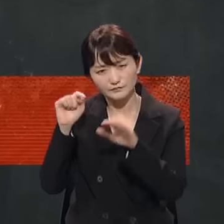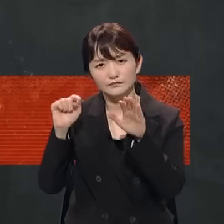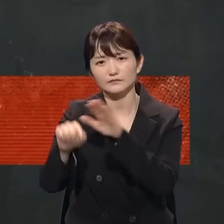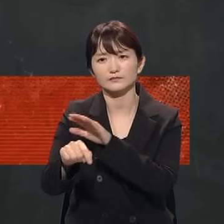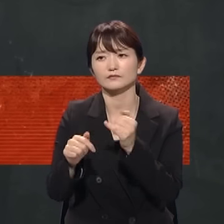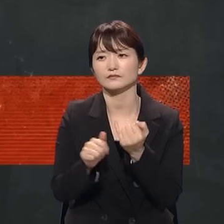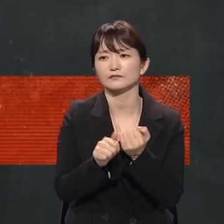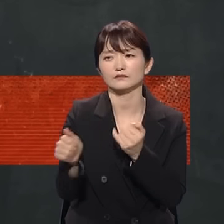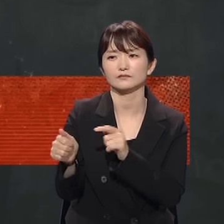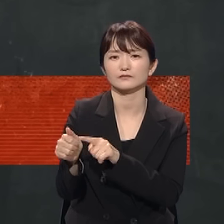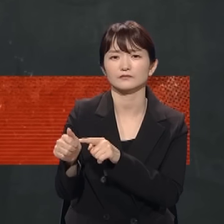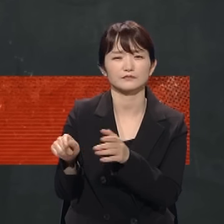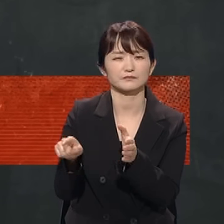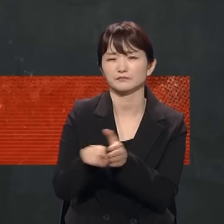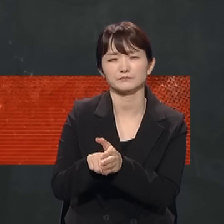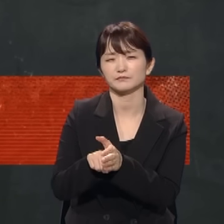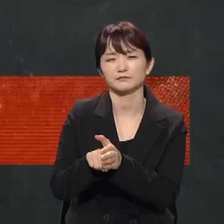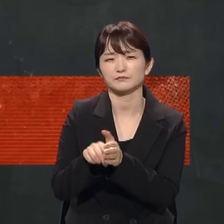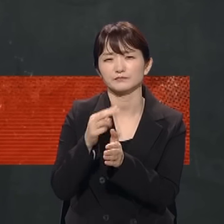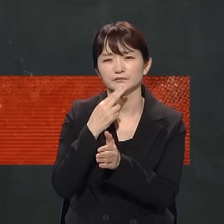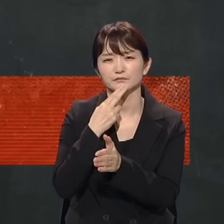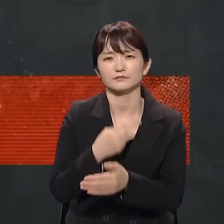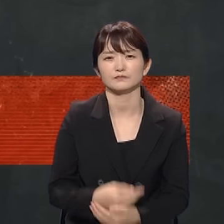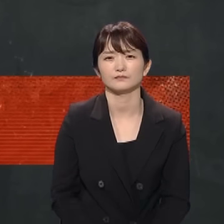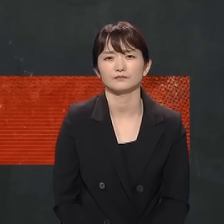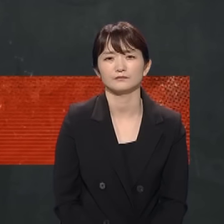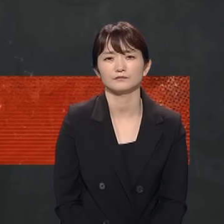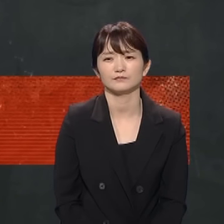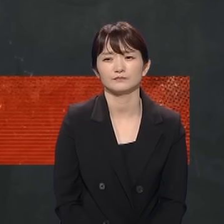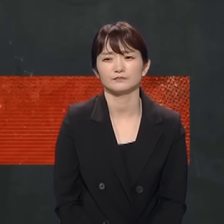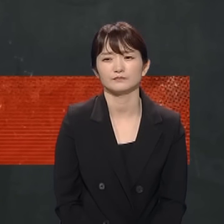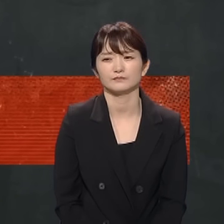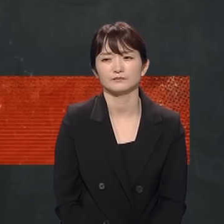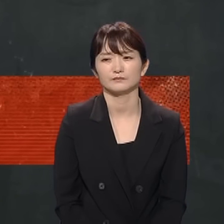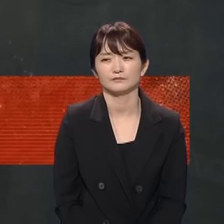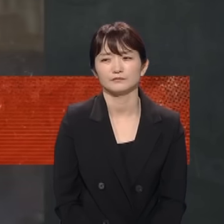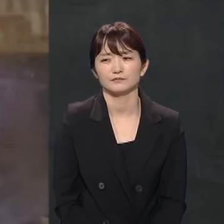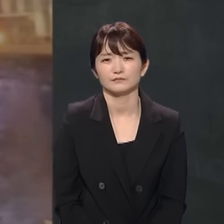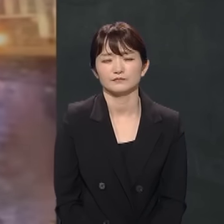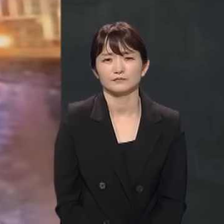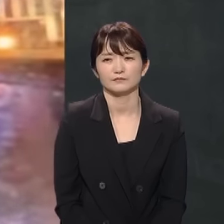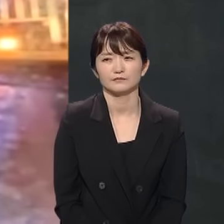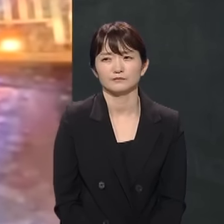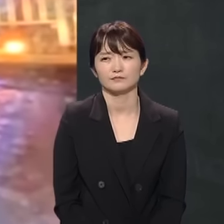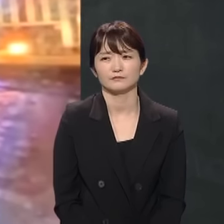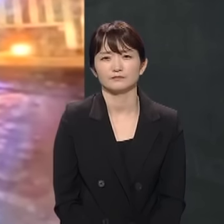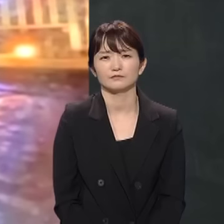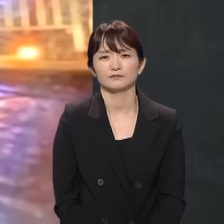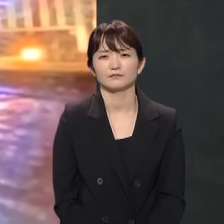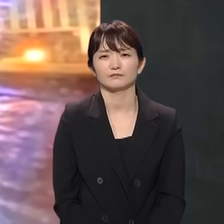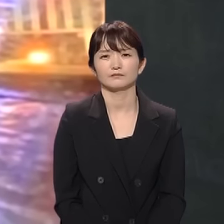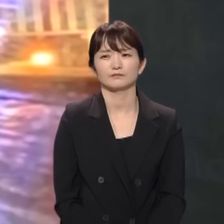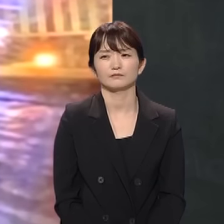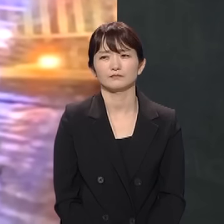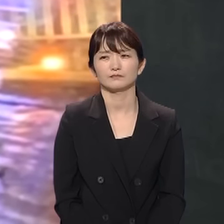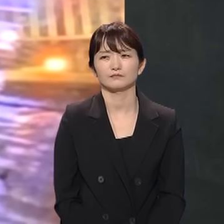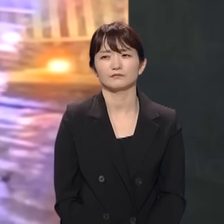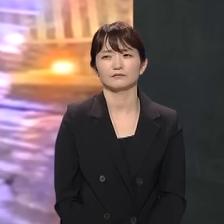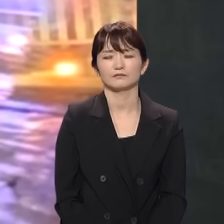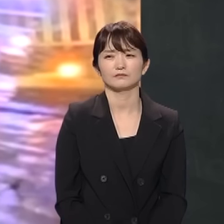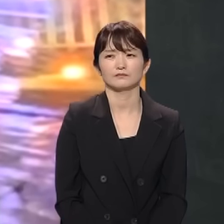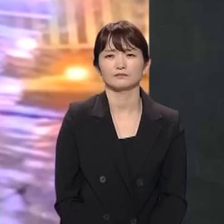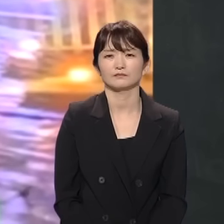이 남편을 저는 믿을 수 없다고 생각합니다. 지금 다들 우리 가족 여러분들이 말씀하시는 게 저런 걸 왜 찍을까?